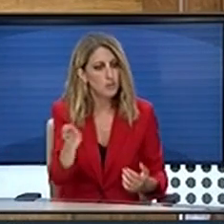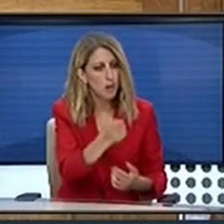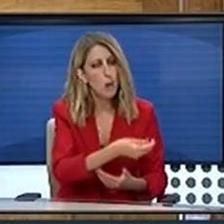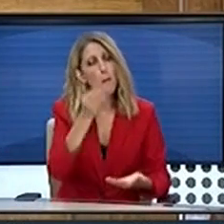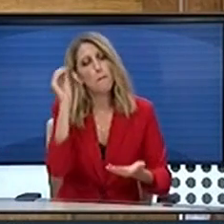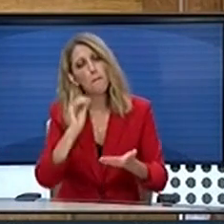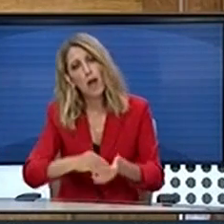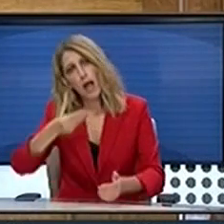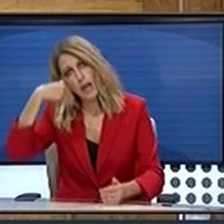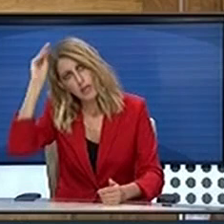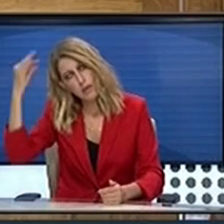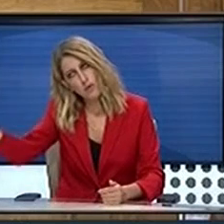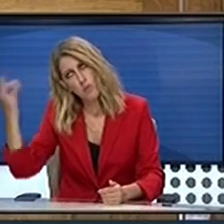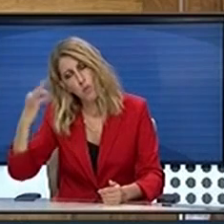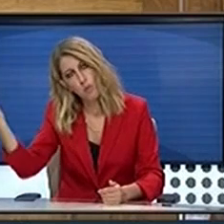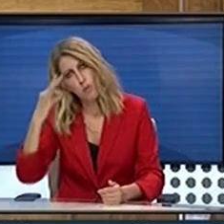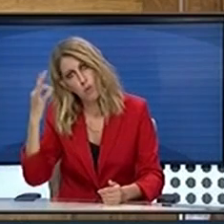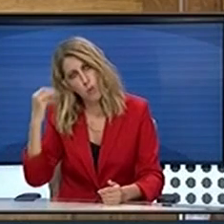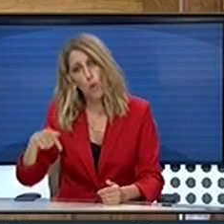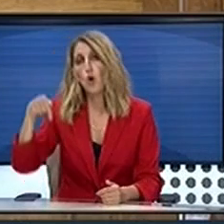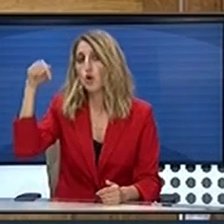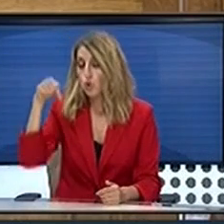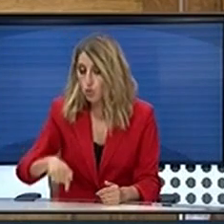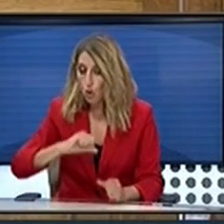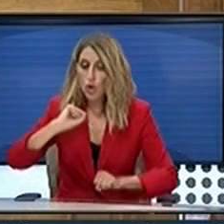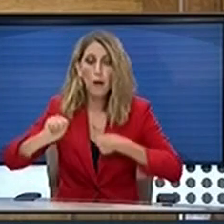κάθε προσπάθεια αναβάθμισης της ΕΕΠ.